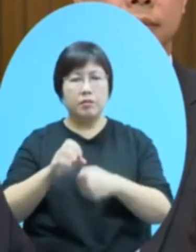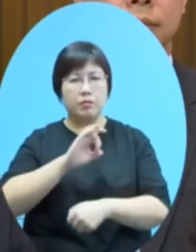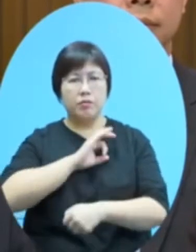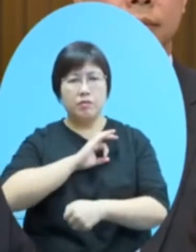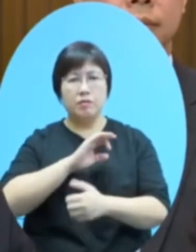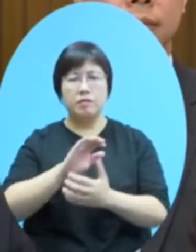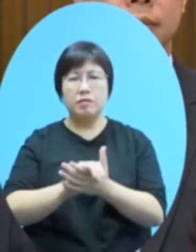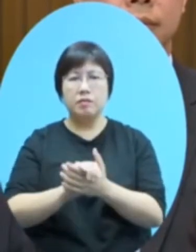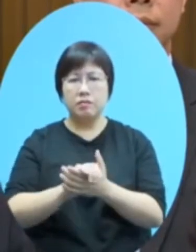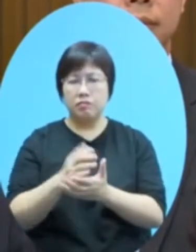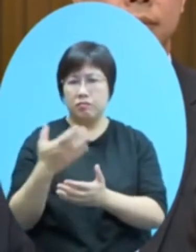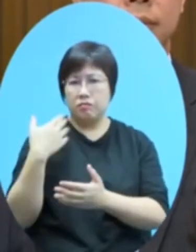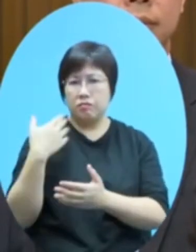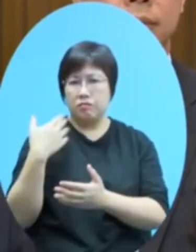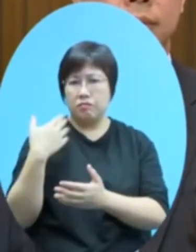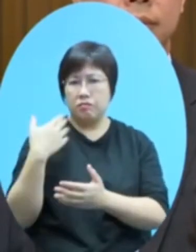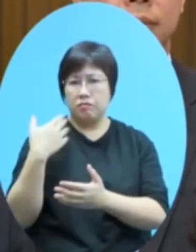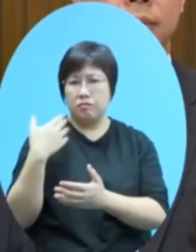不久之前呢，亦都